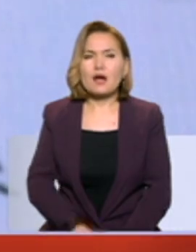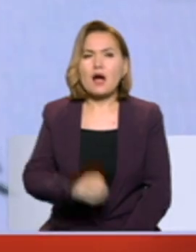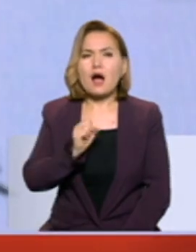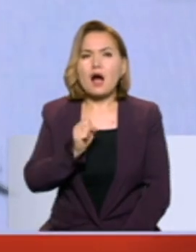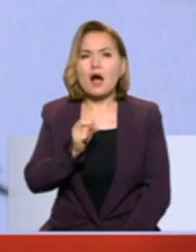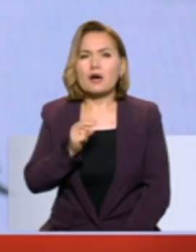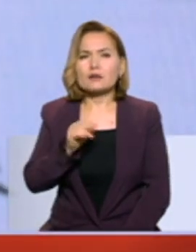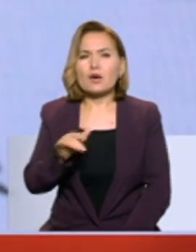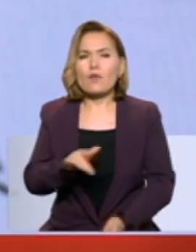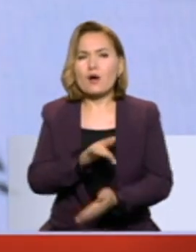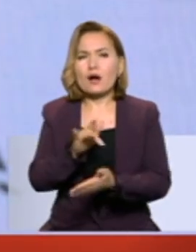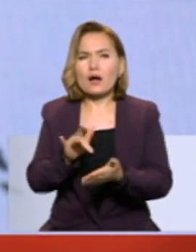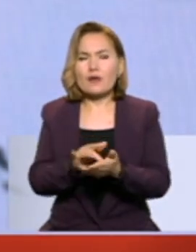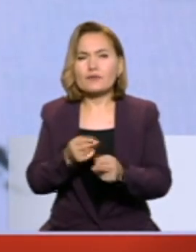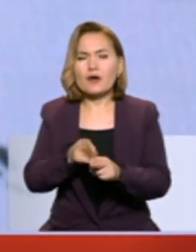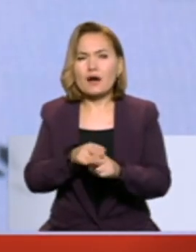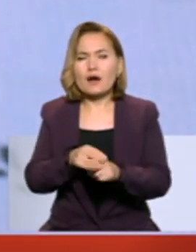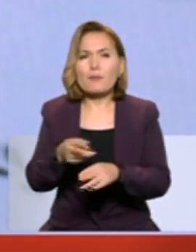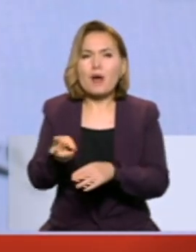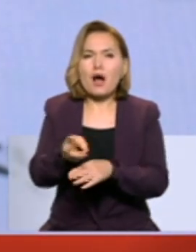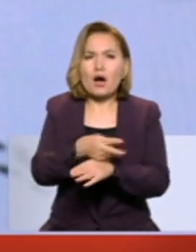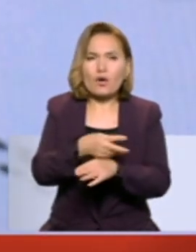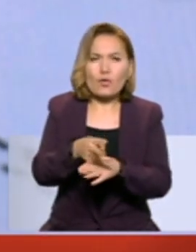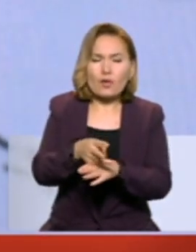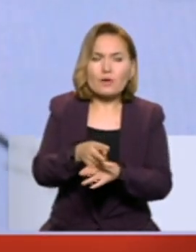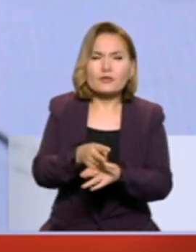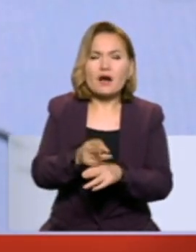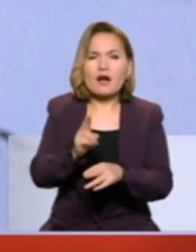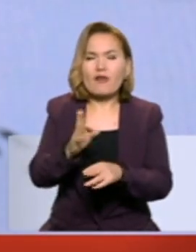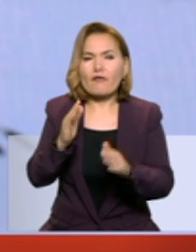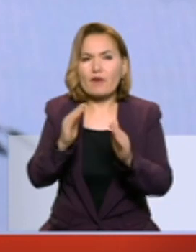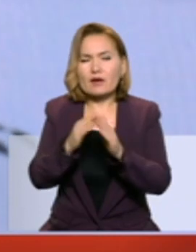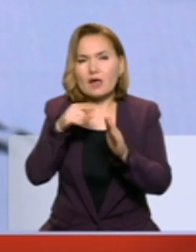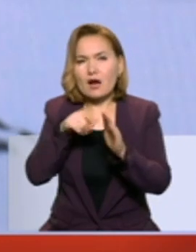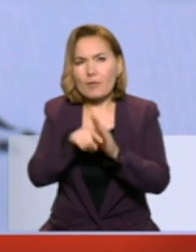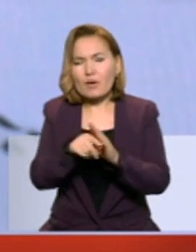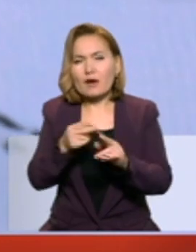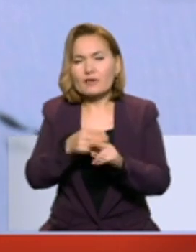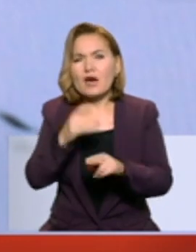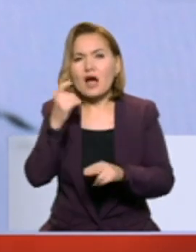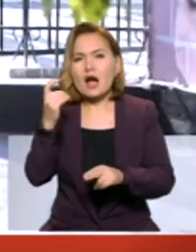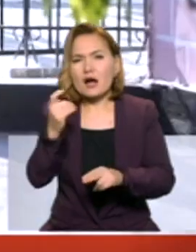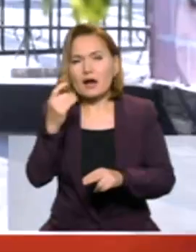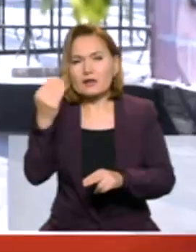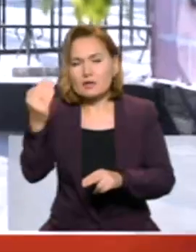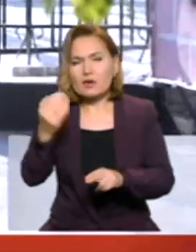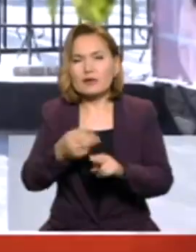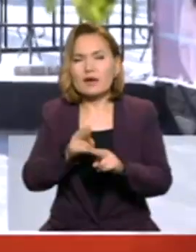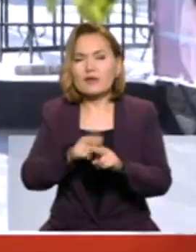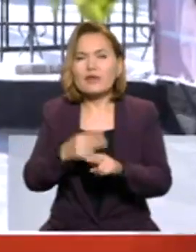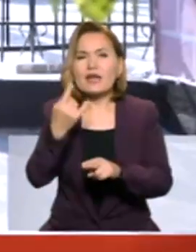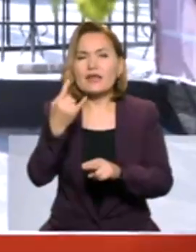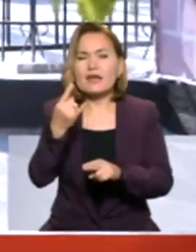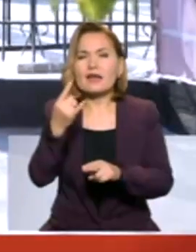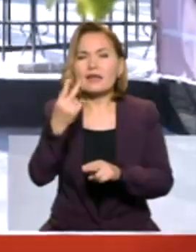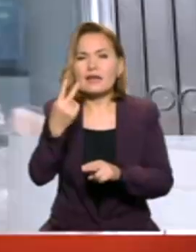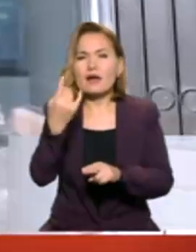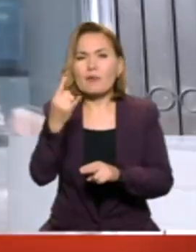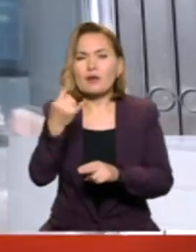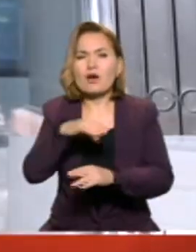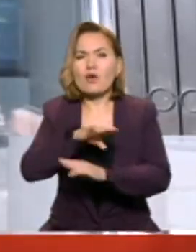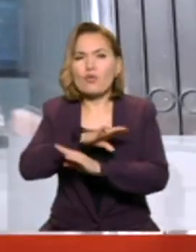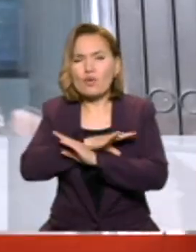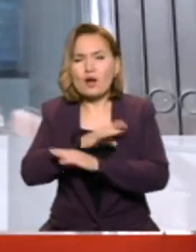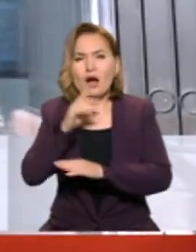Ақтауда пәтерін қандалаға қарсы улап, екі бірдей сәбидің өліміне себепші болған тұрғын қамауға алынған жоқ. Себебі қылмыстық іс